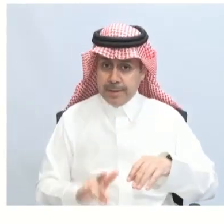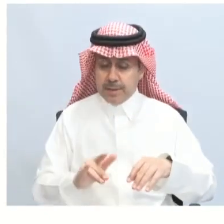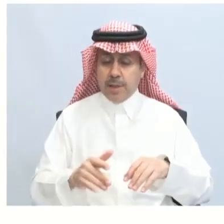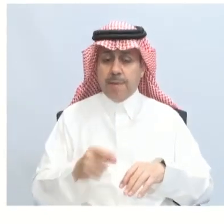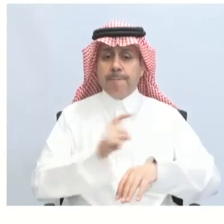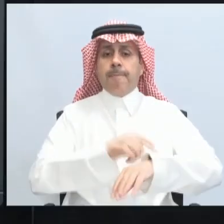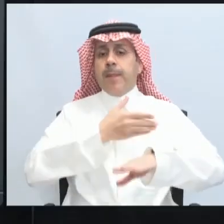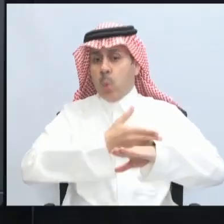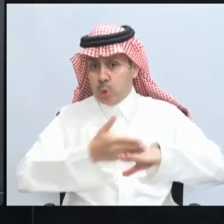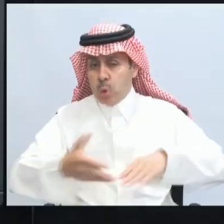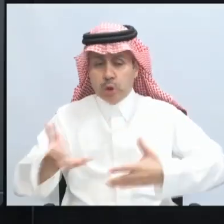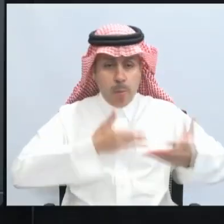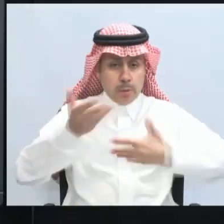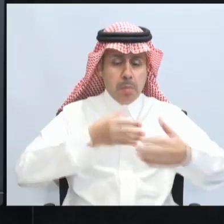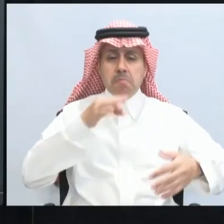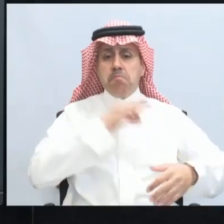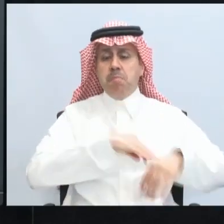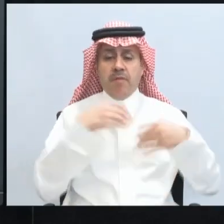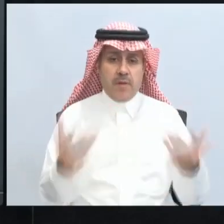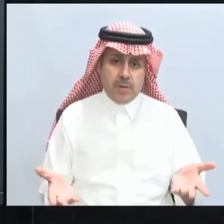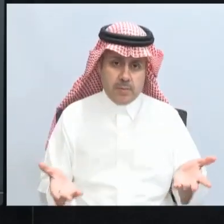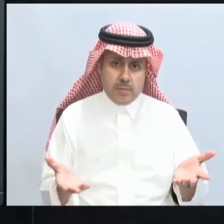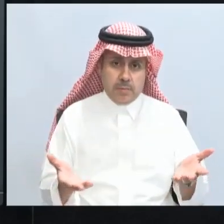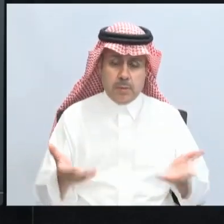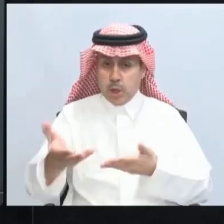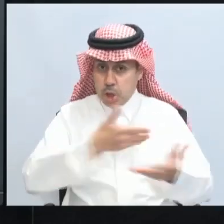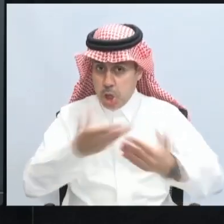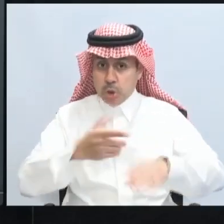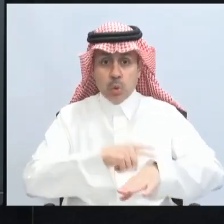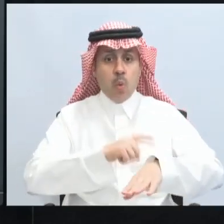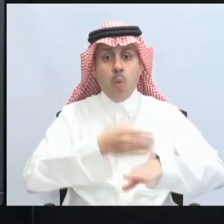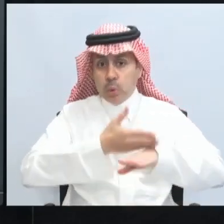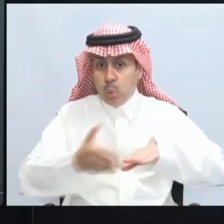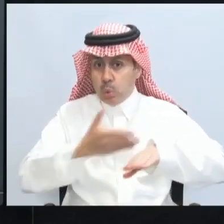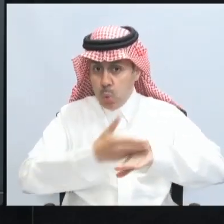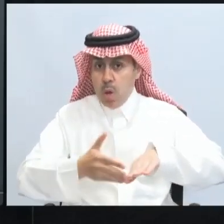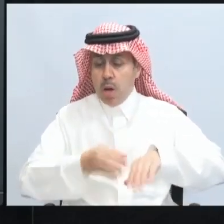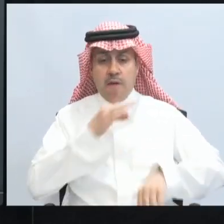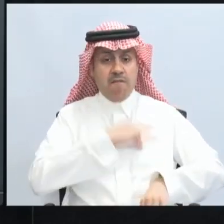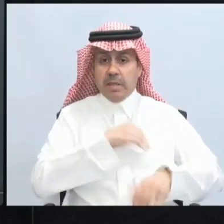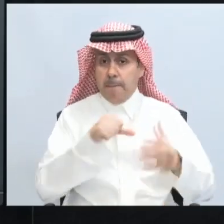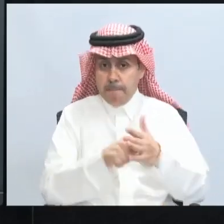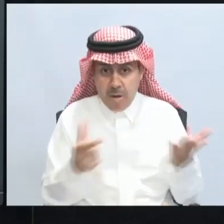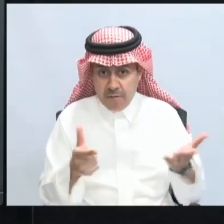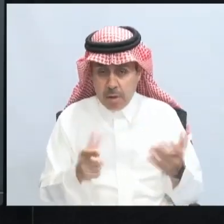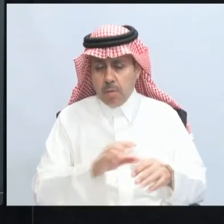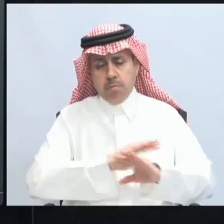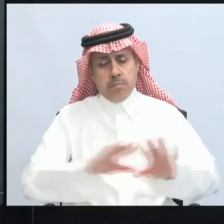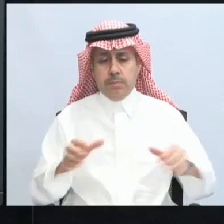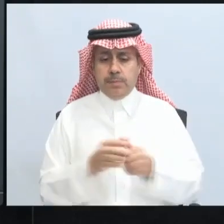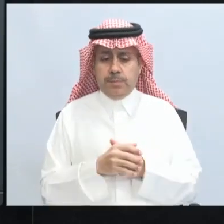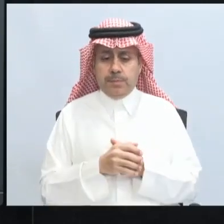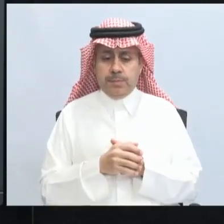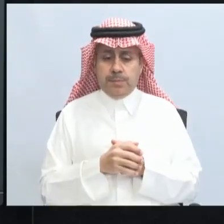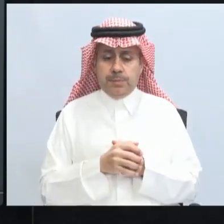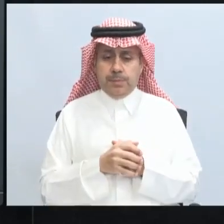النقاش وهو يعلم انه لا فائده من هذا النقاش فنقول ننتبه هذا الجدال هذا الجدال الذي لا